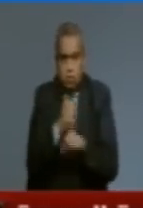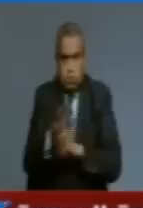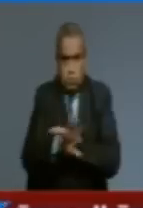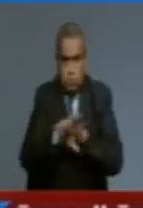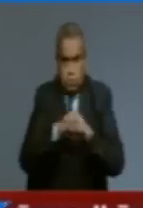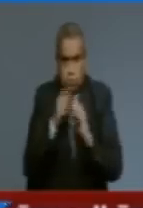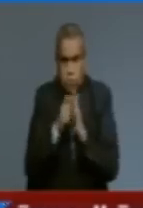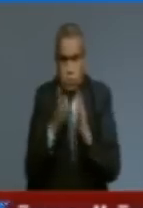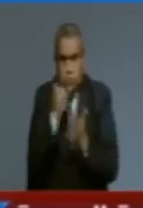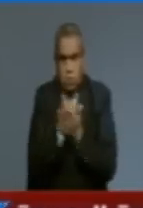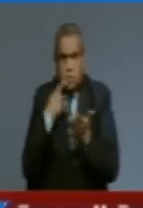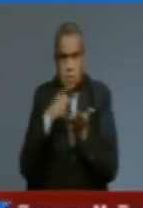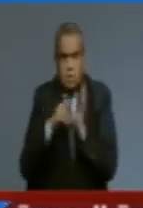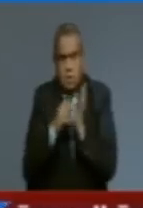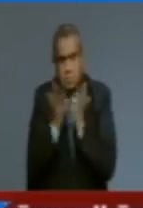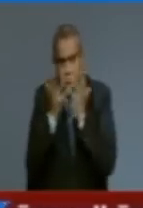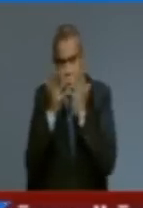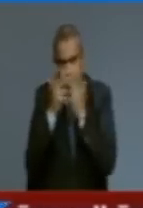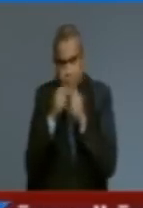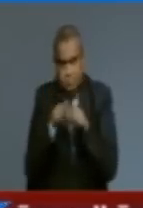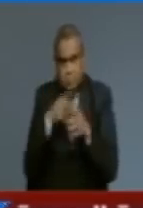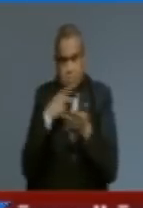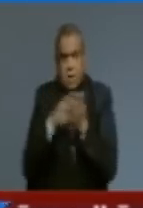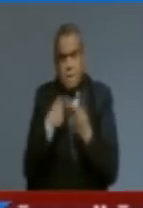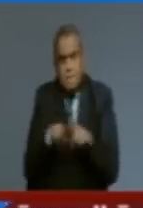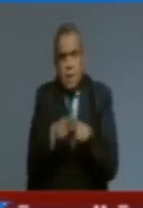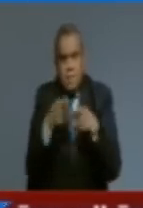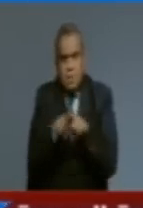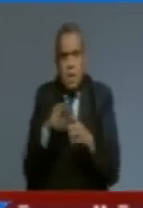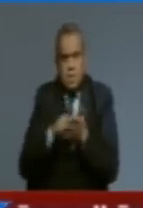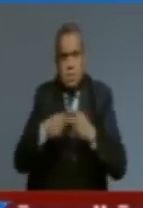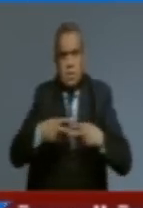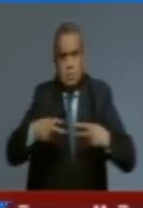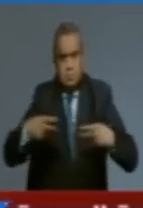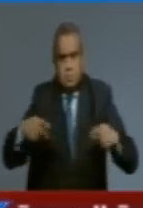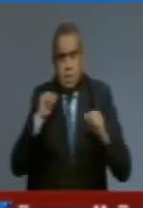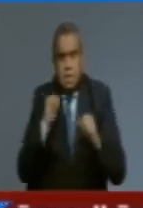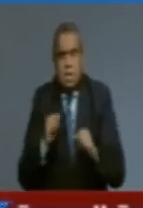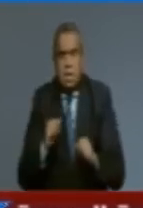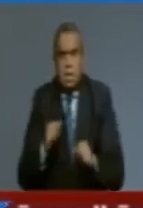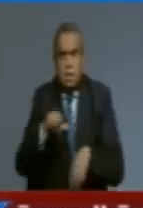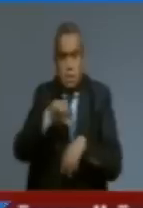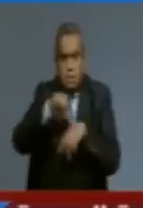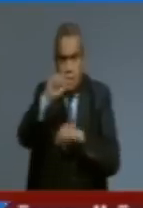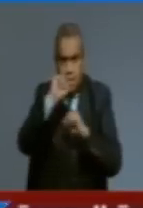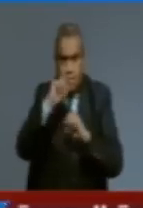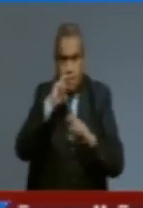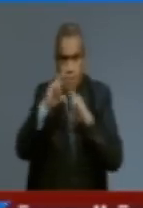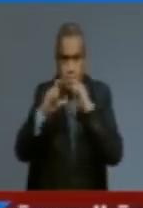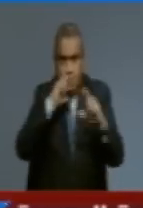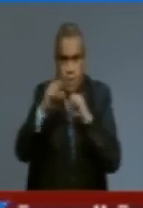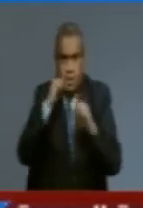أسلوب متعدد الأطراف، فيعمل البنك من أجل